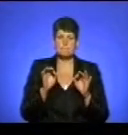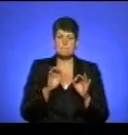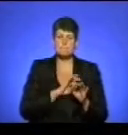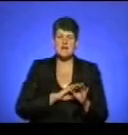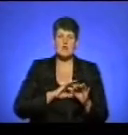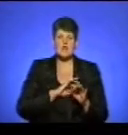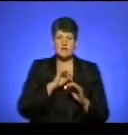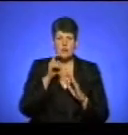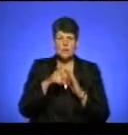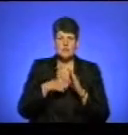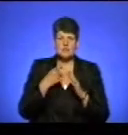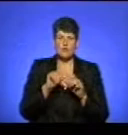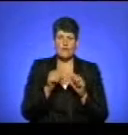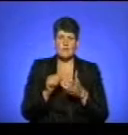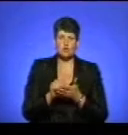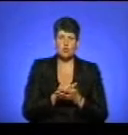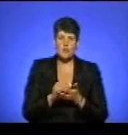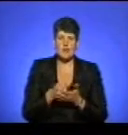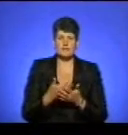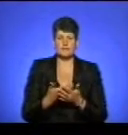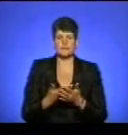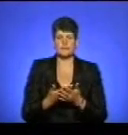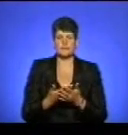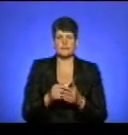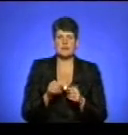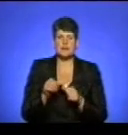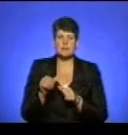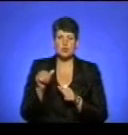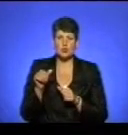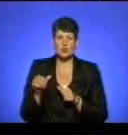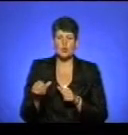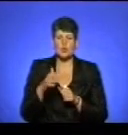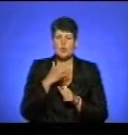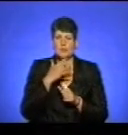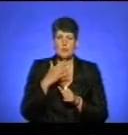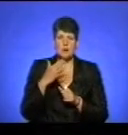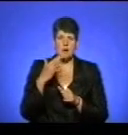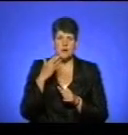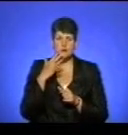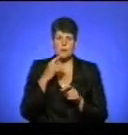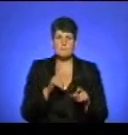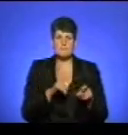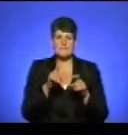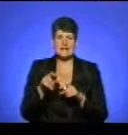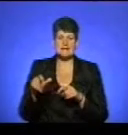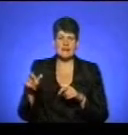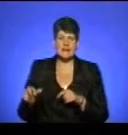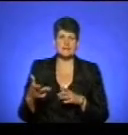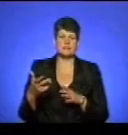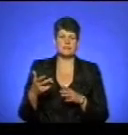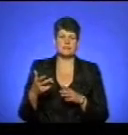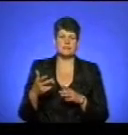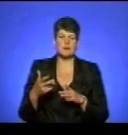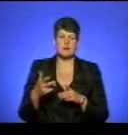переселенців, тобто оформлення документів. Крім того, багато переселенців відвідували заходи